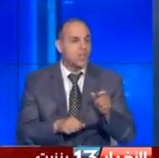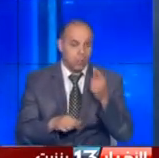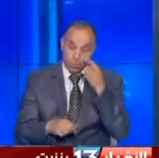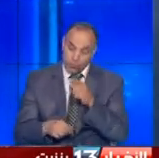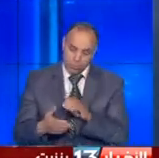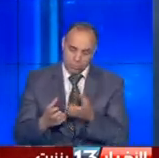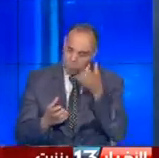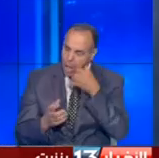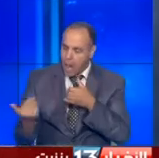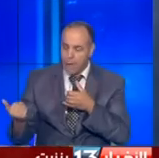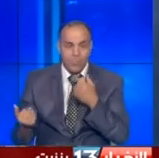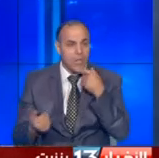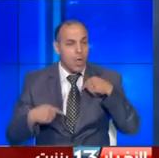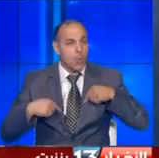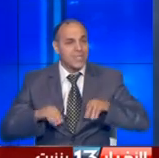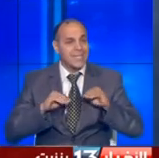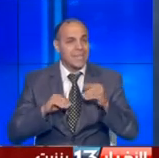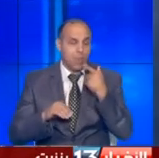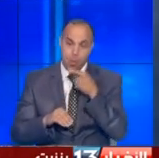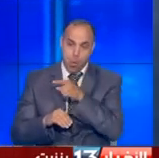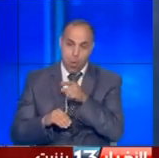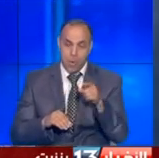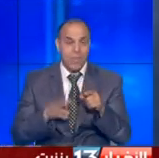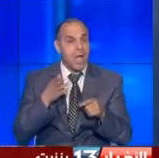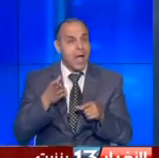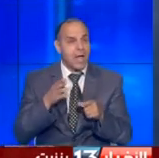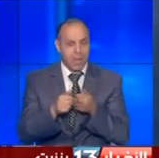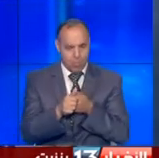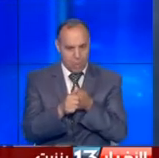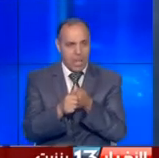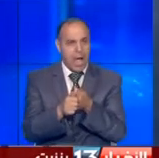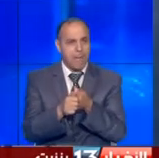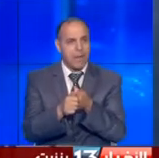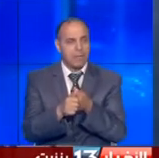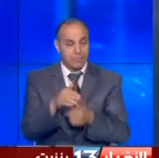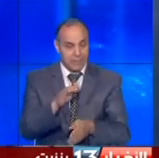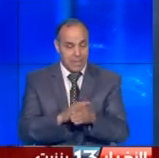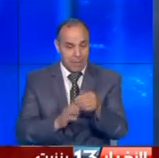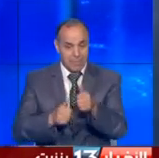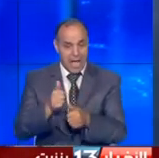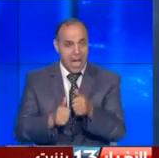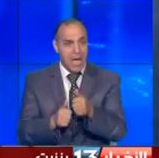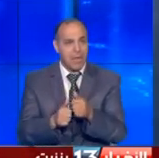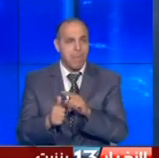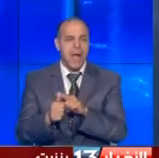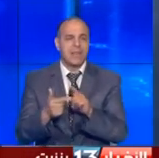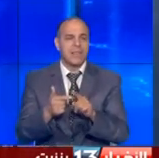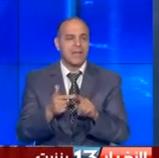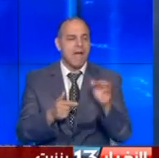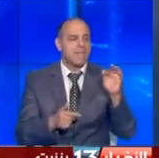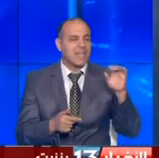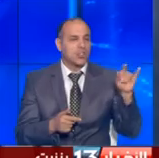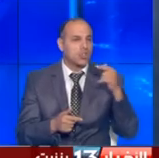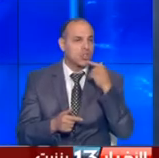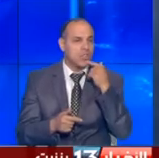به، وقد أعلن وزير التربية حاتم بن سالم خلال متابعته سير انطلاق الاختبارات بالمعهد الثانوي فرحات